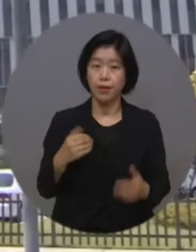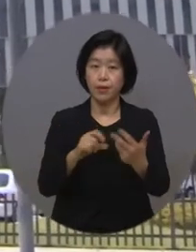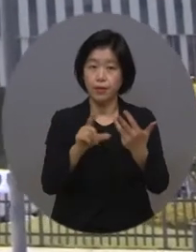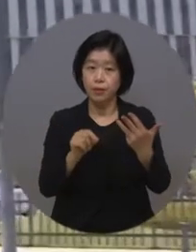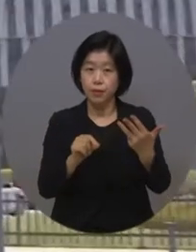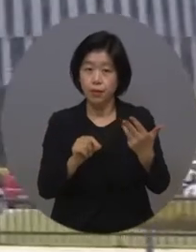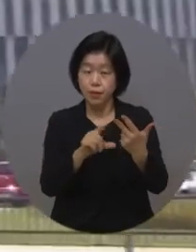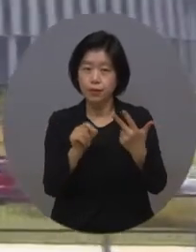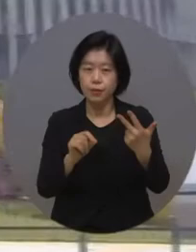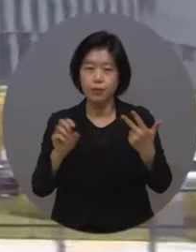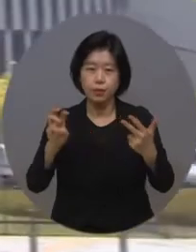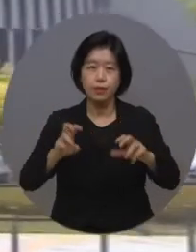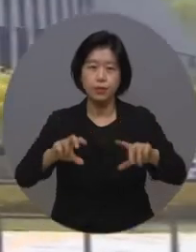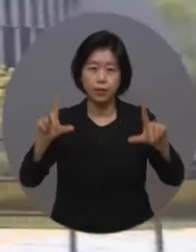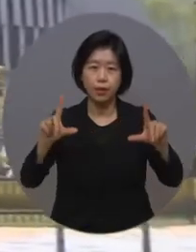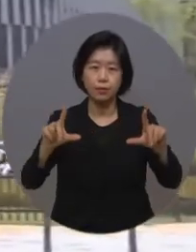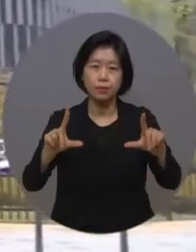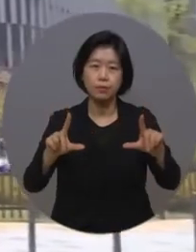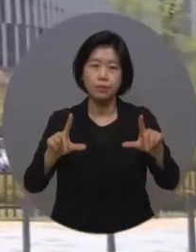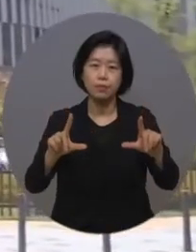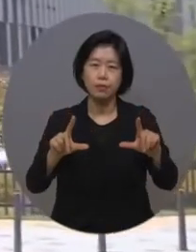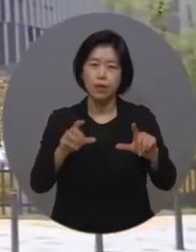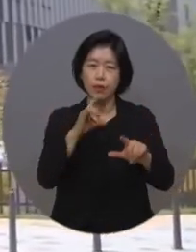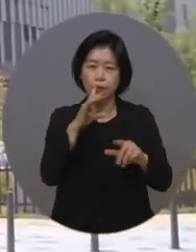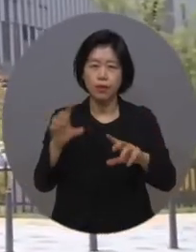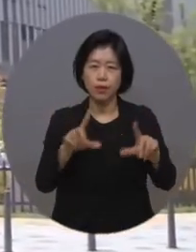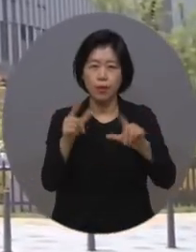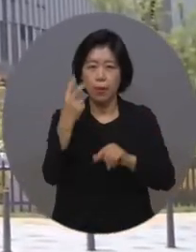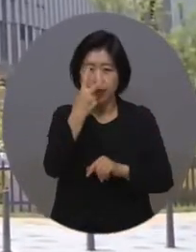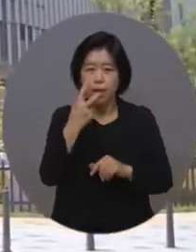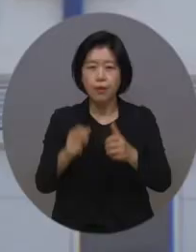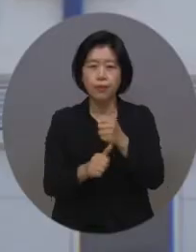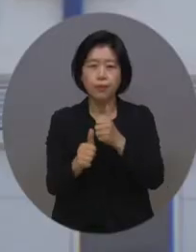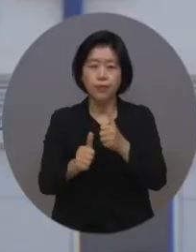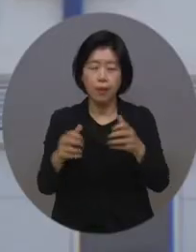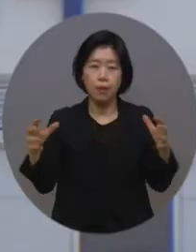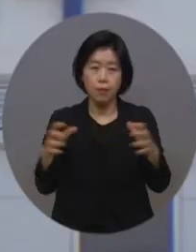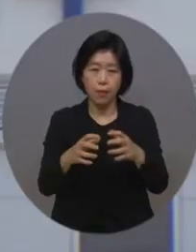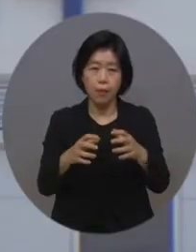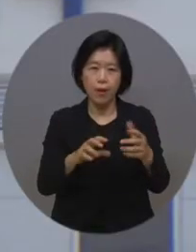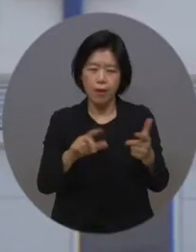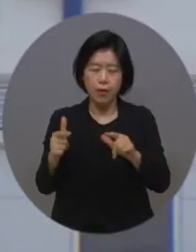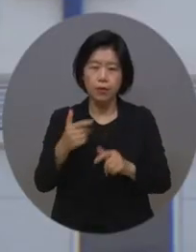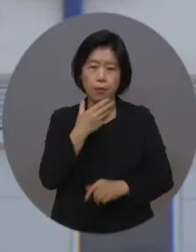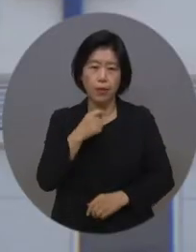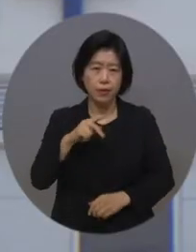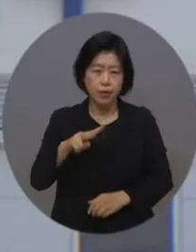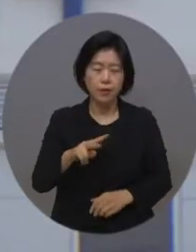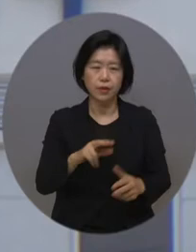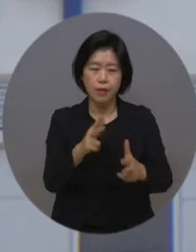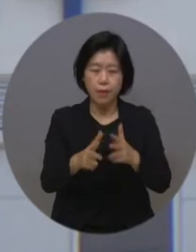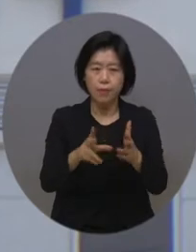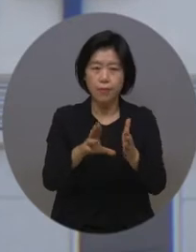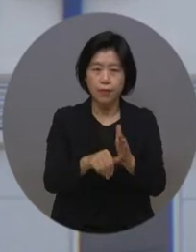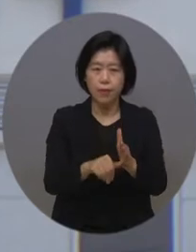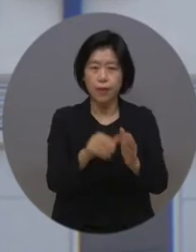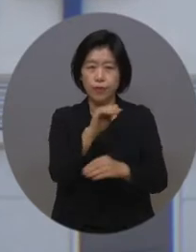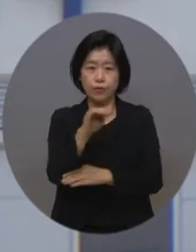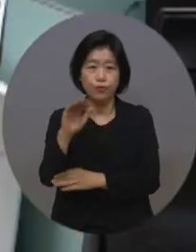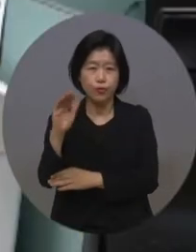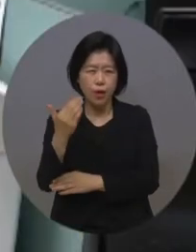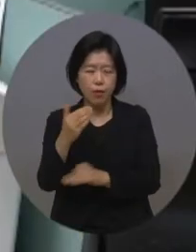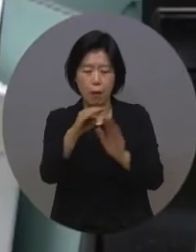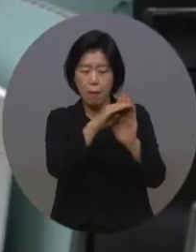보건복지부는 제64차 중앙생활보장위원회를 개최해 각종 복지사업의 기준이 되는 내년도 기준중위소득, 각